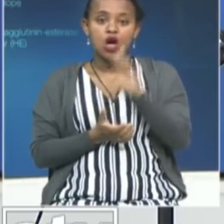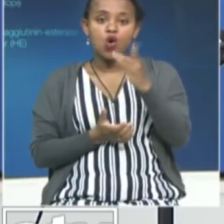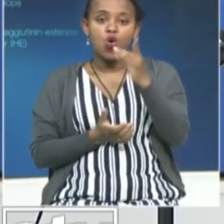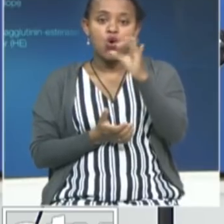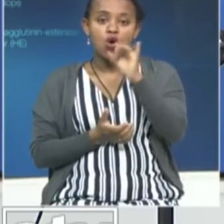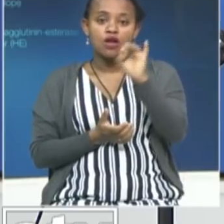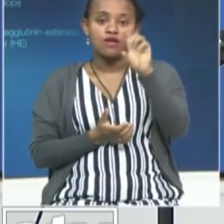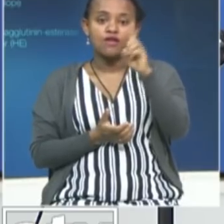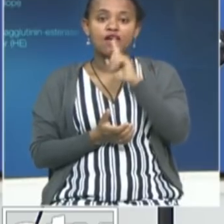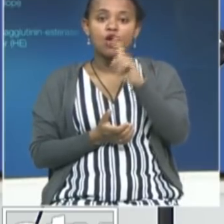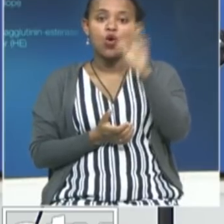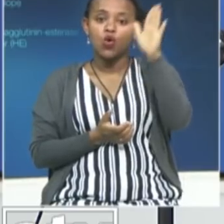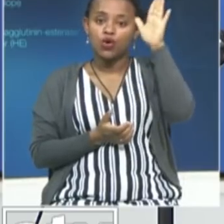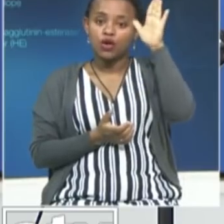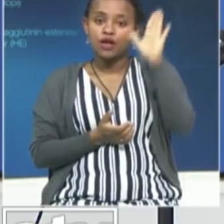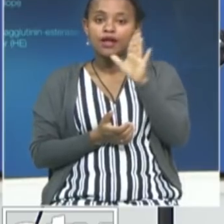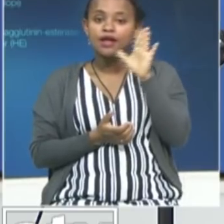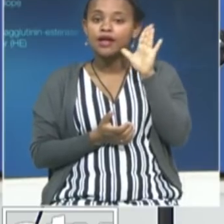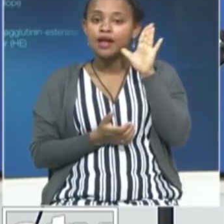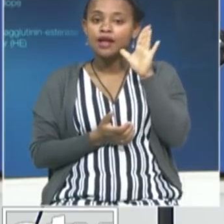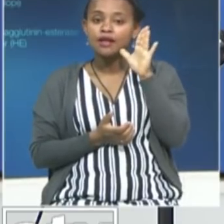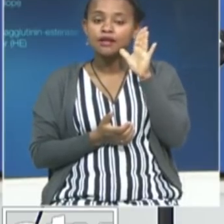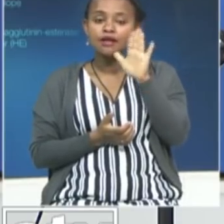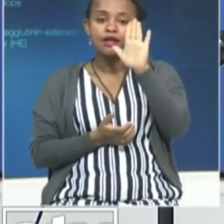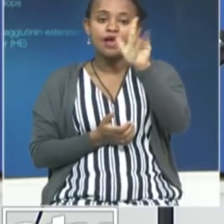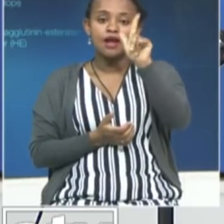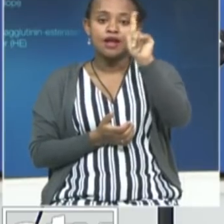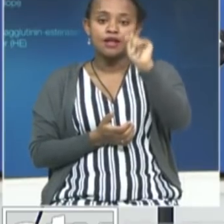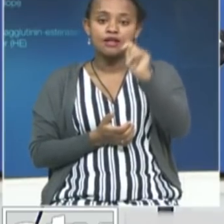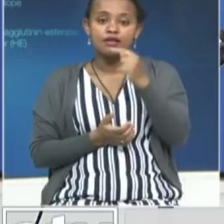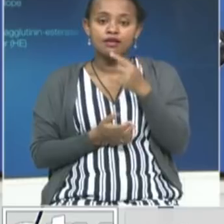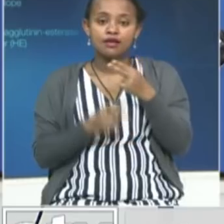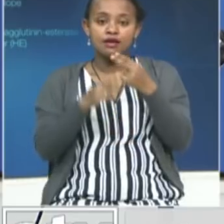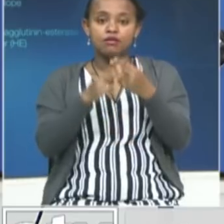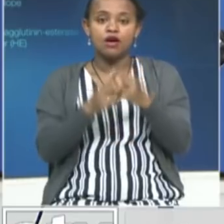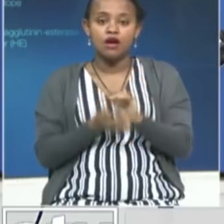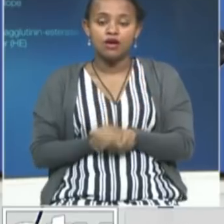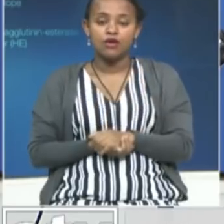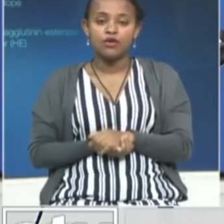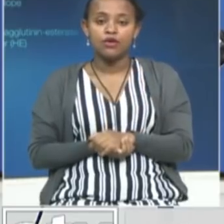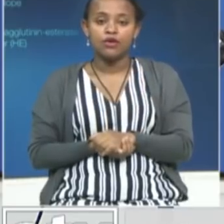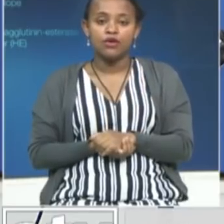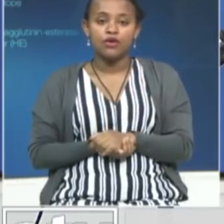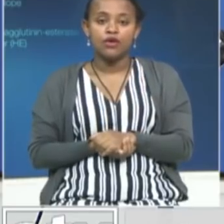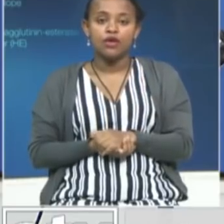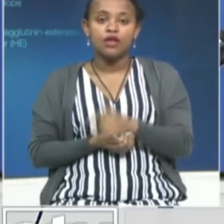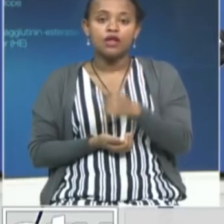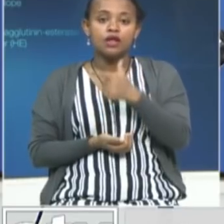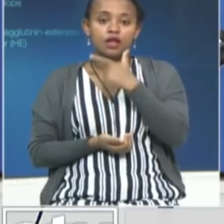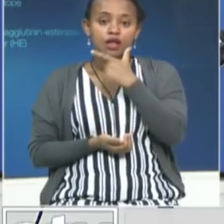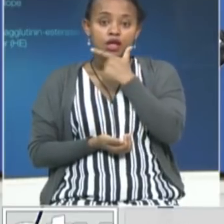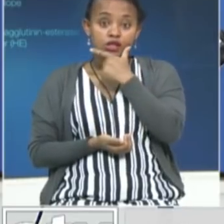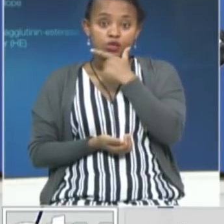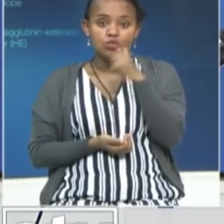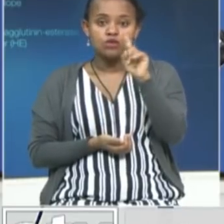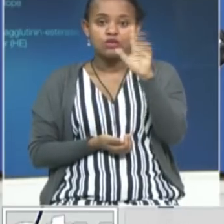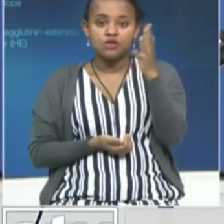ይባላል። እሺ፣ ጥያቄ ሀሳብ ማቅረብ ይችላል? የታዘብኩት ነገር ምን መሰለህ፣